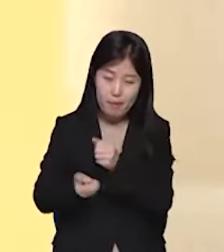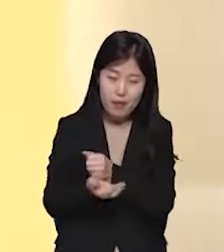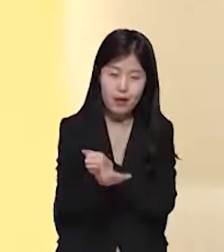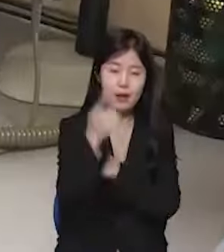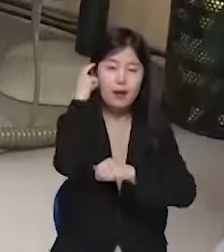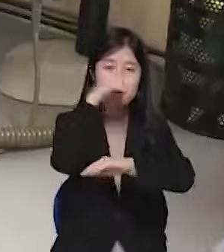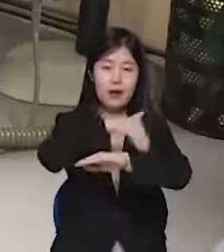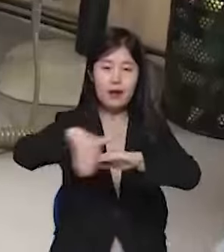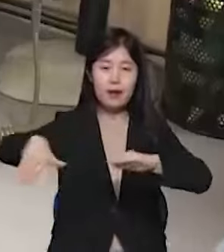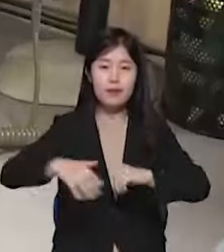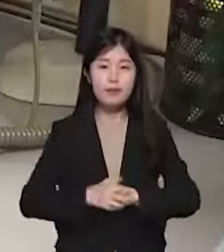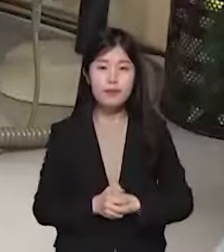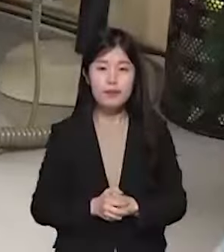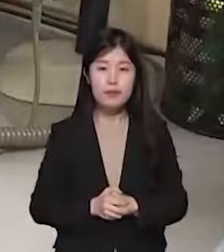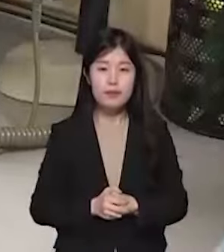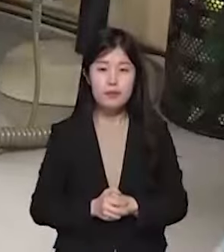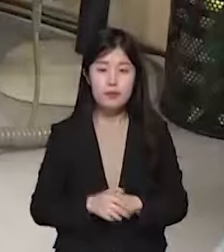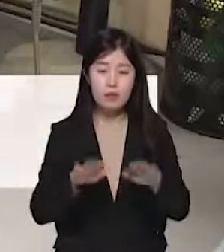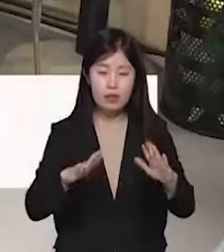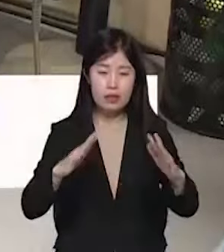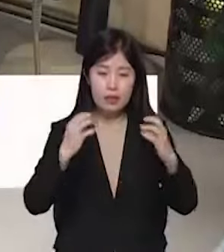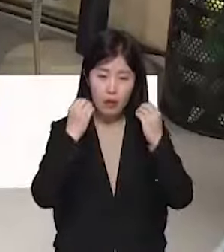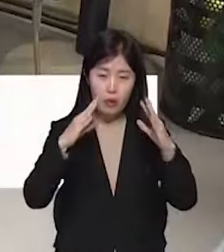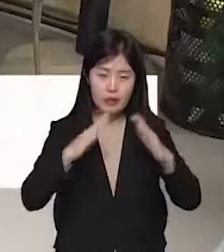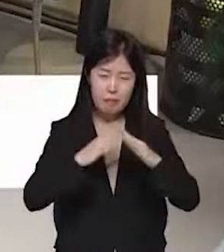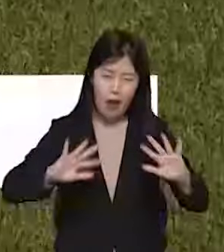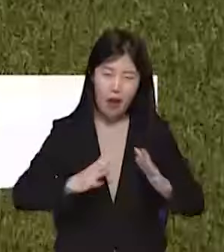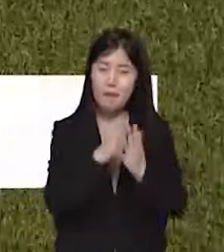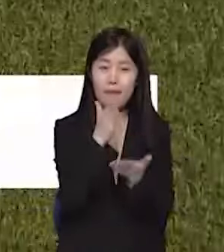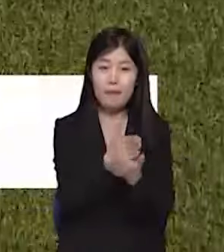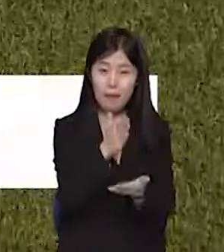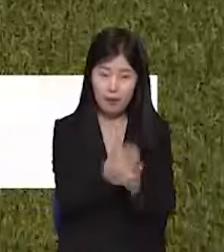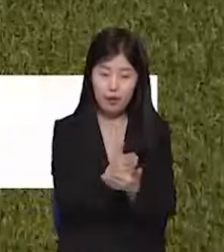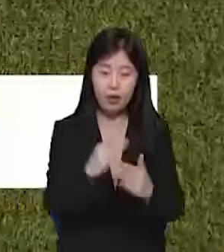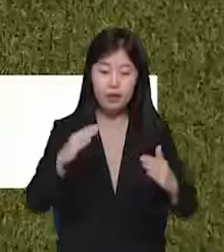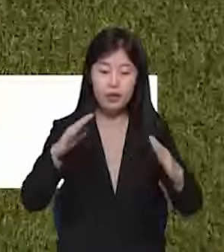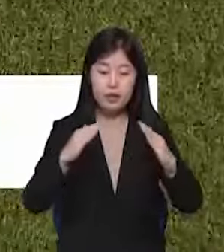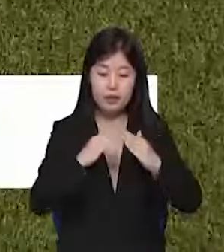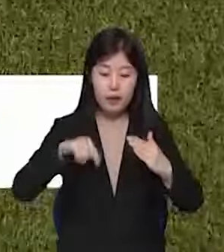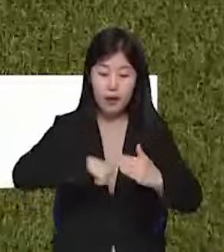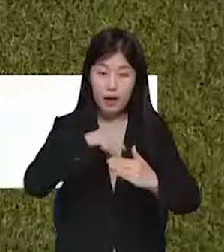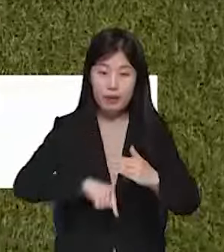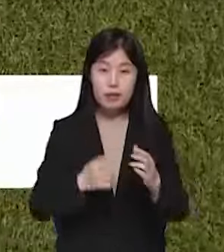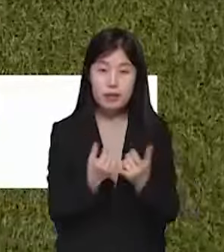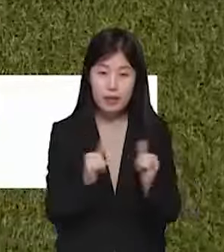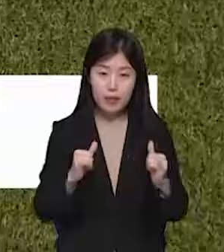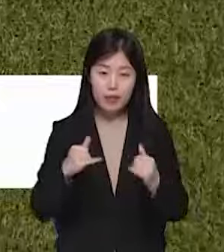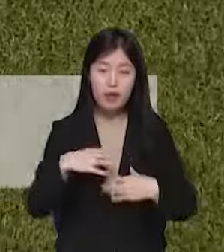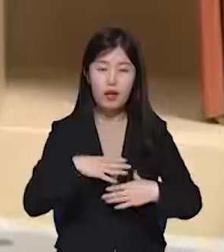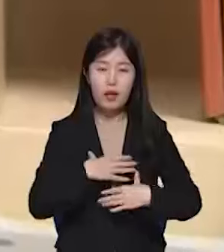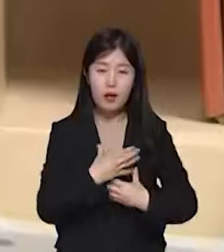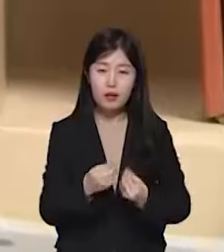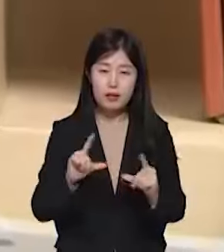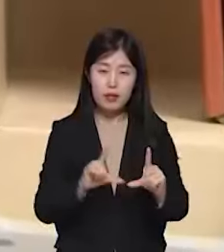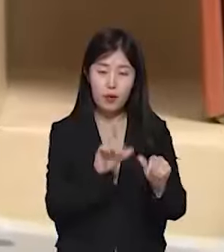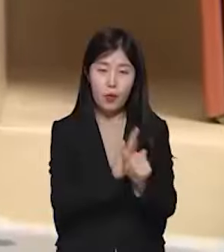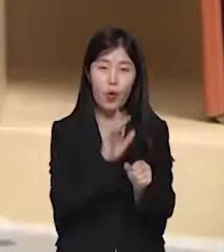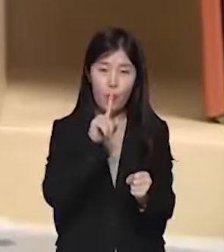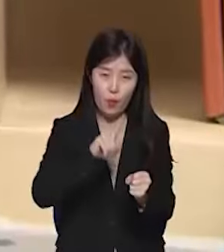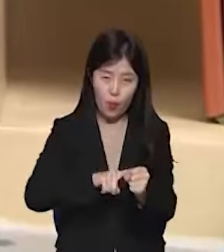계획입니다. 공급량 확대보다는 입주민들의 삶의 질을 높이는 쪽으로 주거복지에 대한 관점을